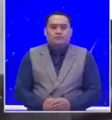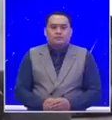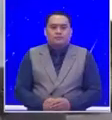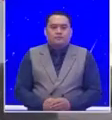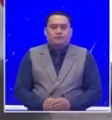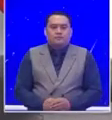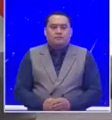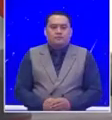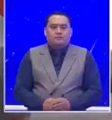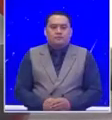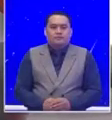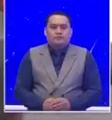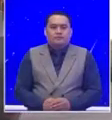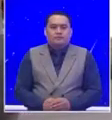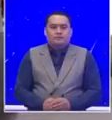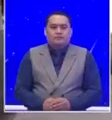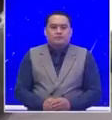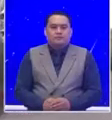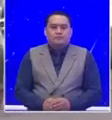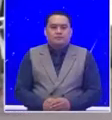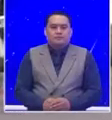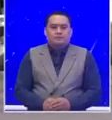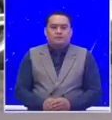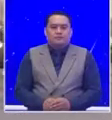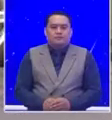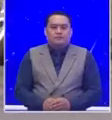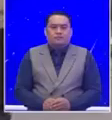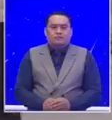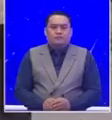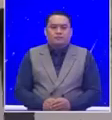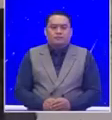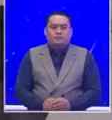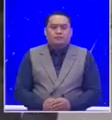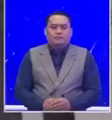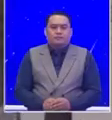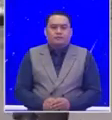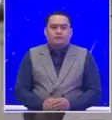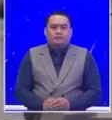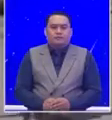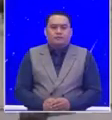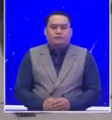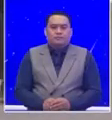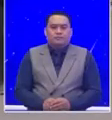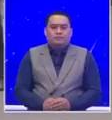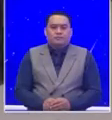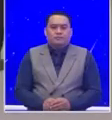по торговым центрам, бизнес-центрам, интернет-магазинам, компьютерных клубов, сборных заведений,